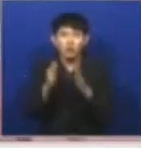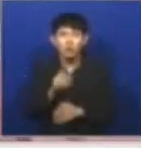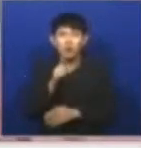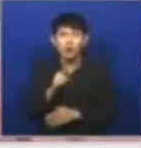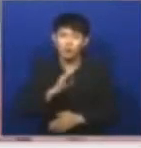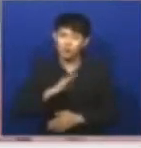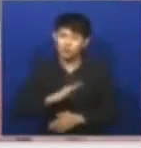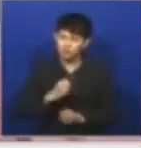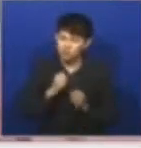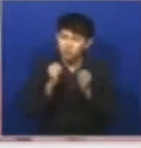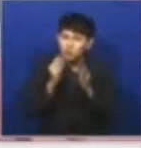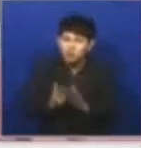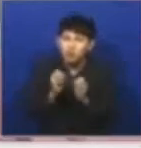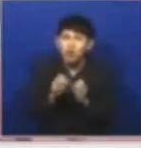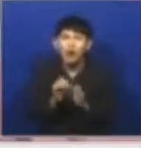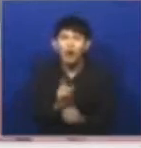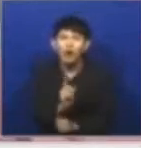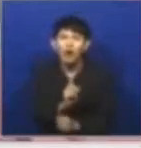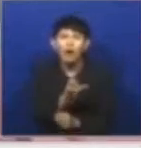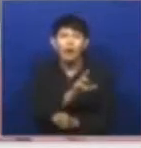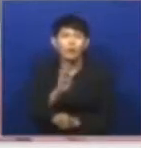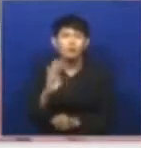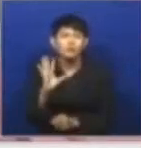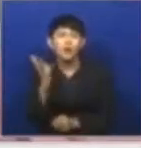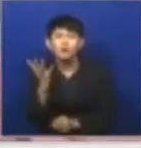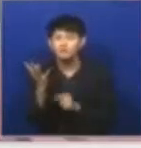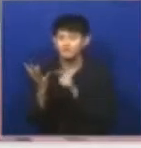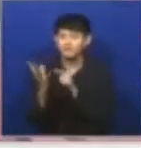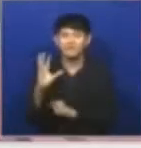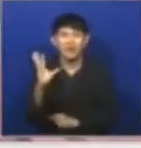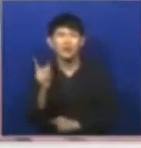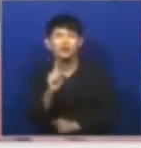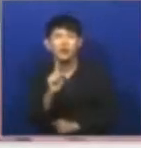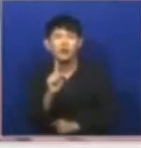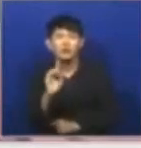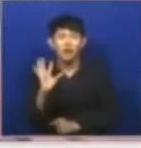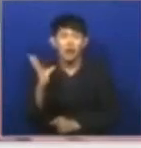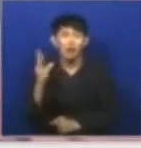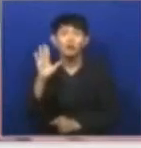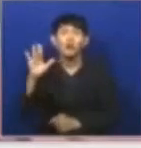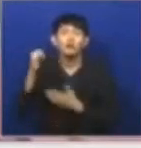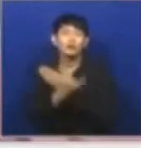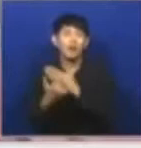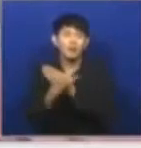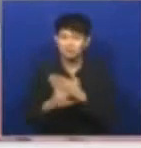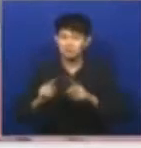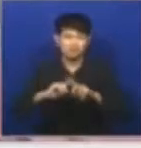นครูได้ยังไงในระบบสากลสากลไหนถ้าสากลโลกเขาไม่เป็นอย่